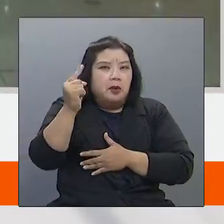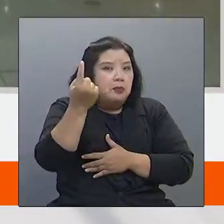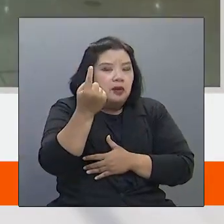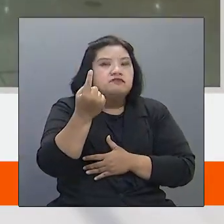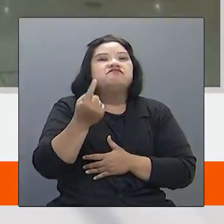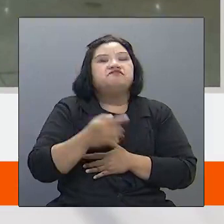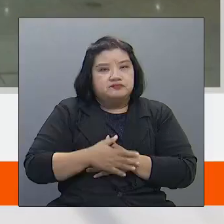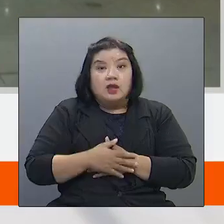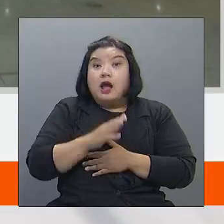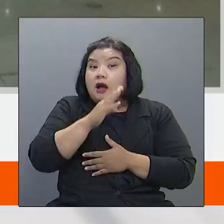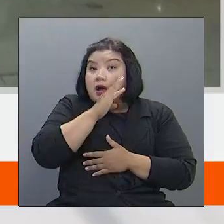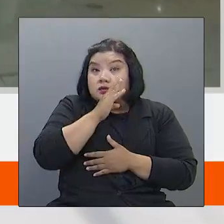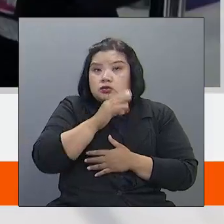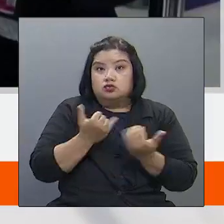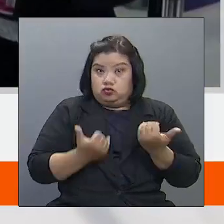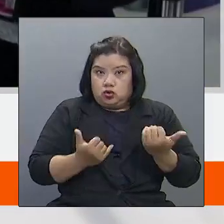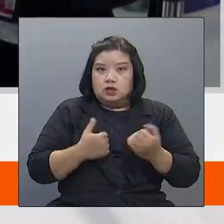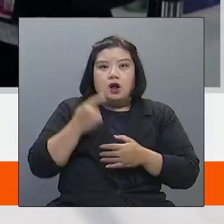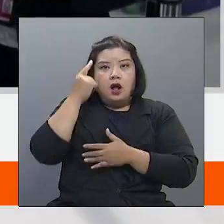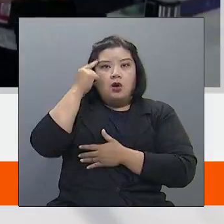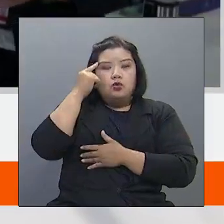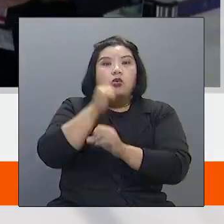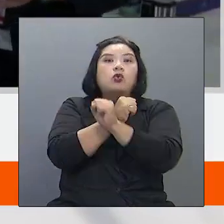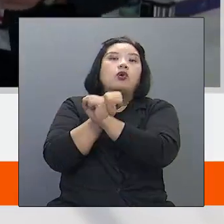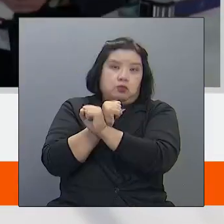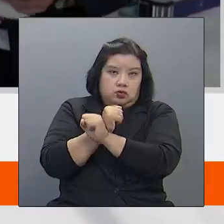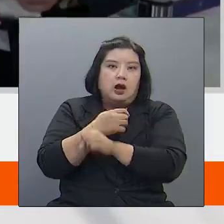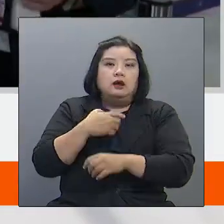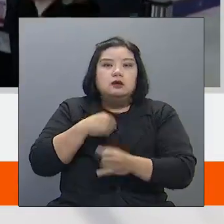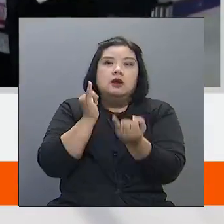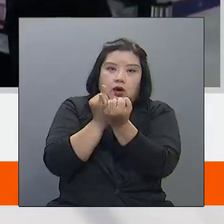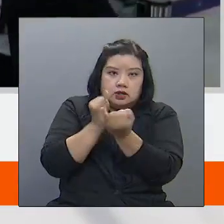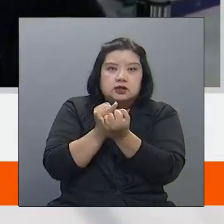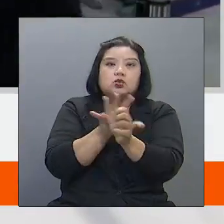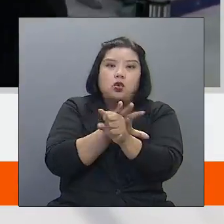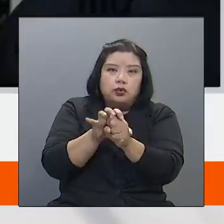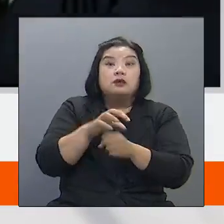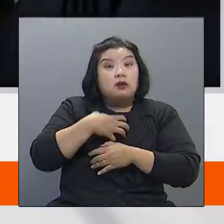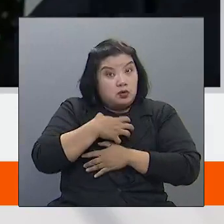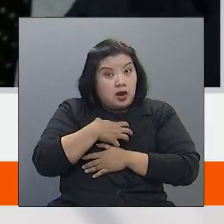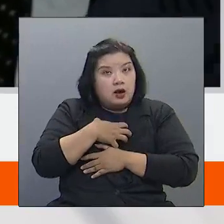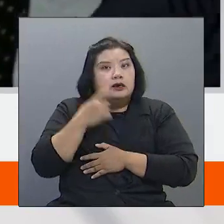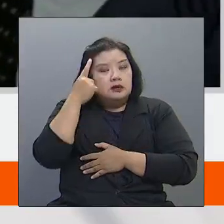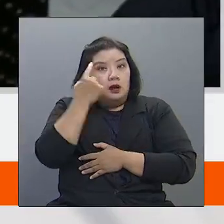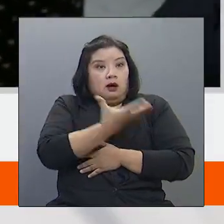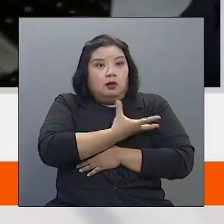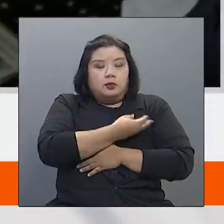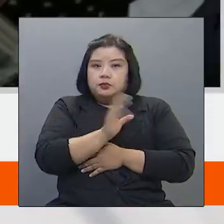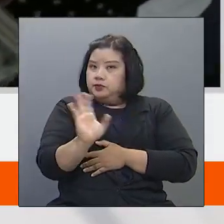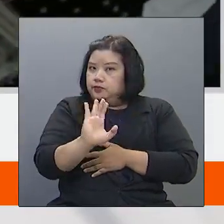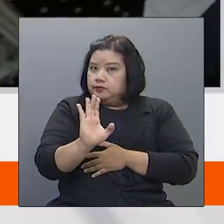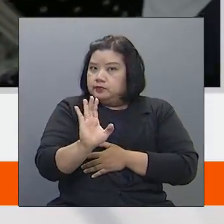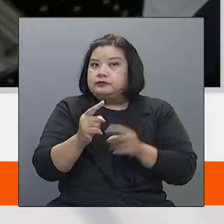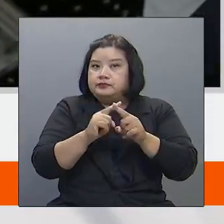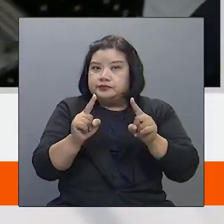เกิดเราคิดว่าตอนนี้สถานการณ์คือเราต้องการที่จะอยู่กับโควิดให้ได้เราต้องไม่ตื่นตระหนกแต่ขณะเดียวกันเราค